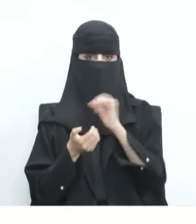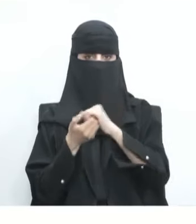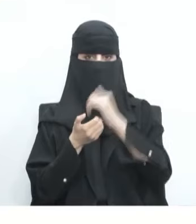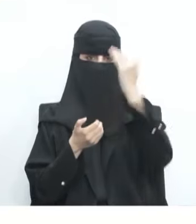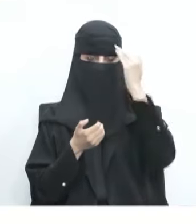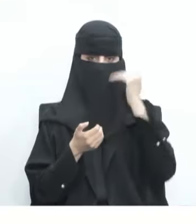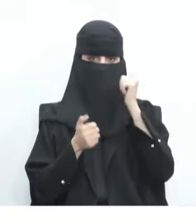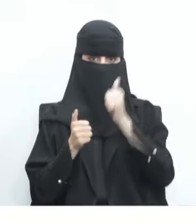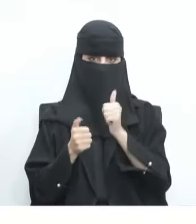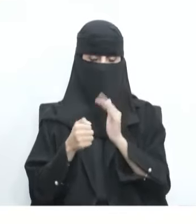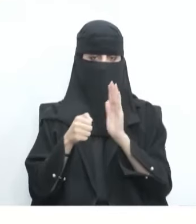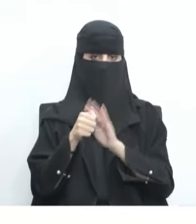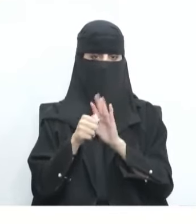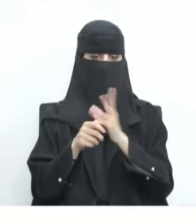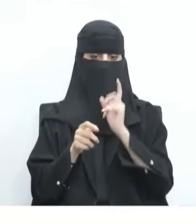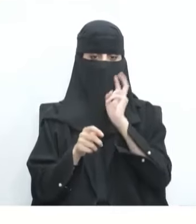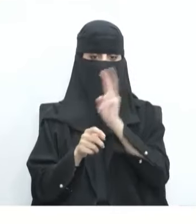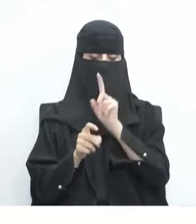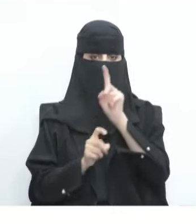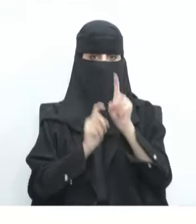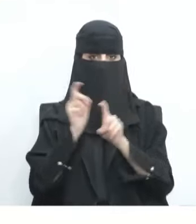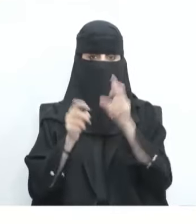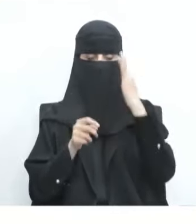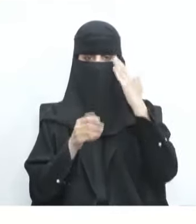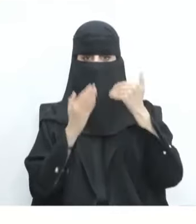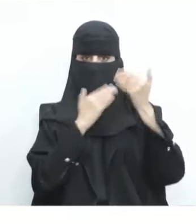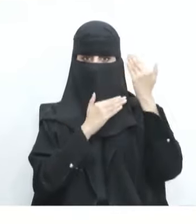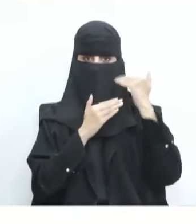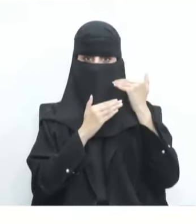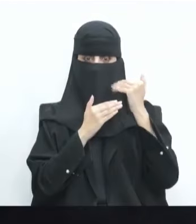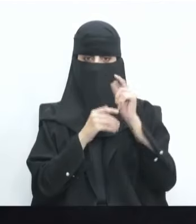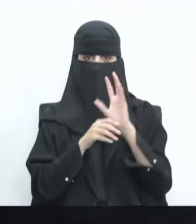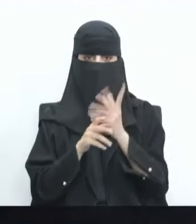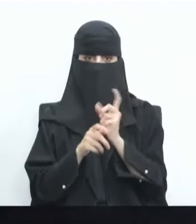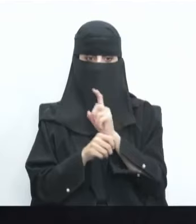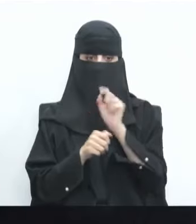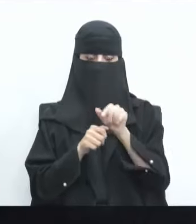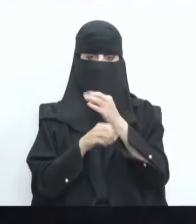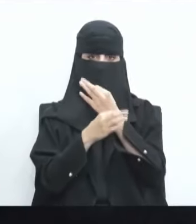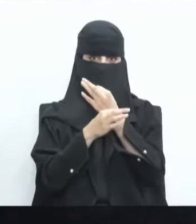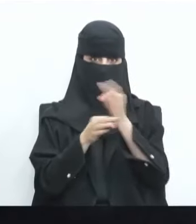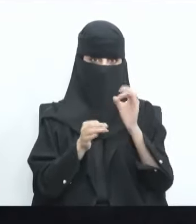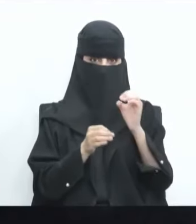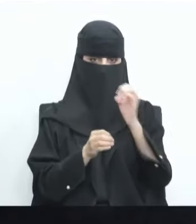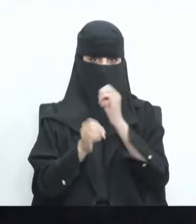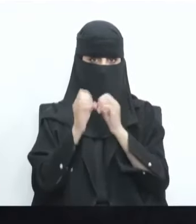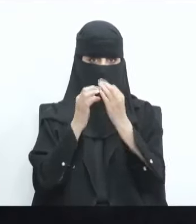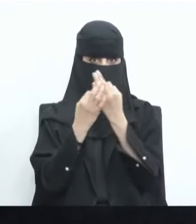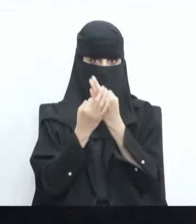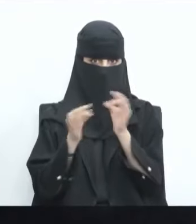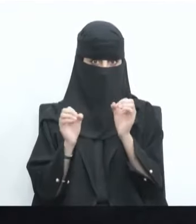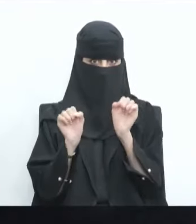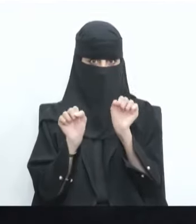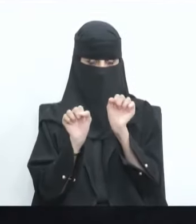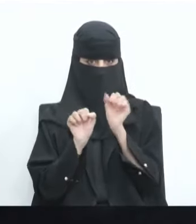ان تجيب عن هذه الاسئله من الذاكره وذكر اذا اجبت اجابه صحيحه قبل ان